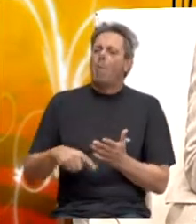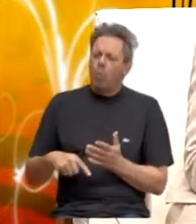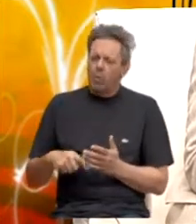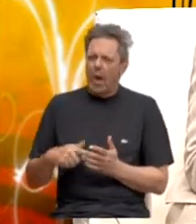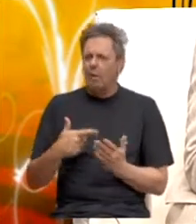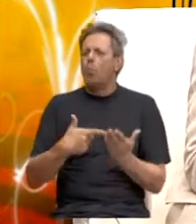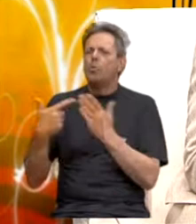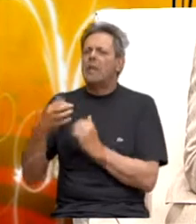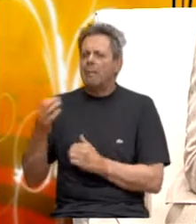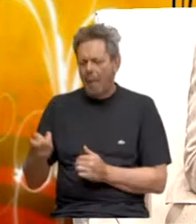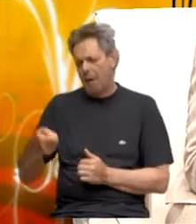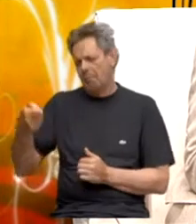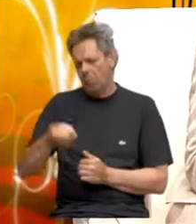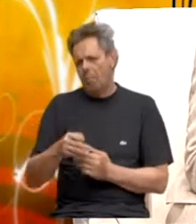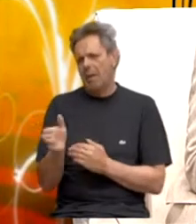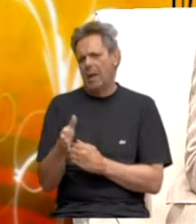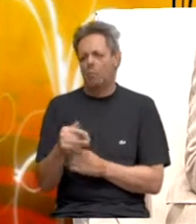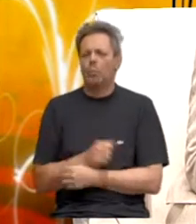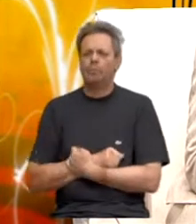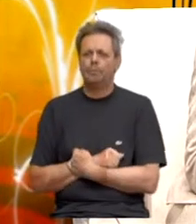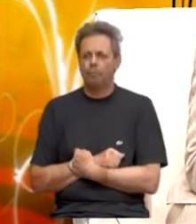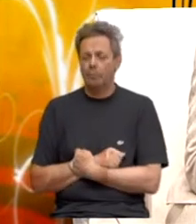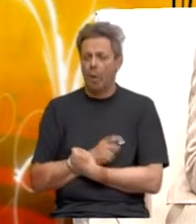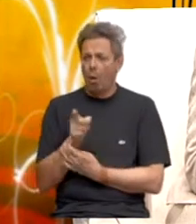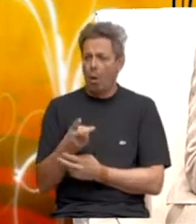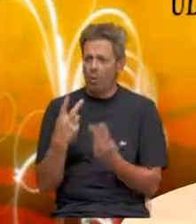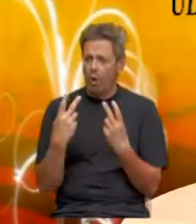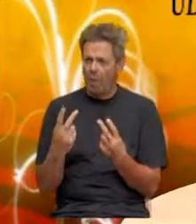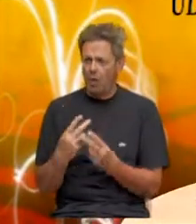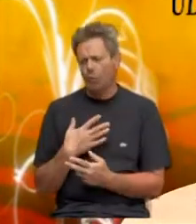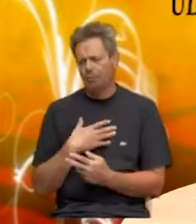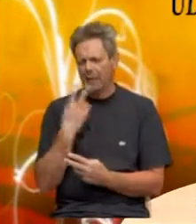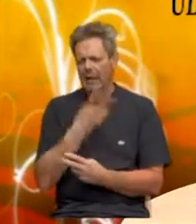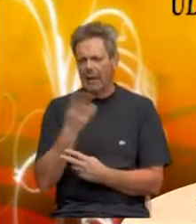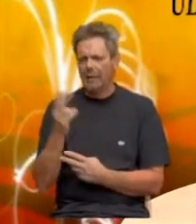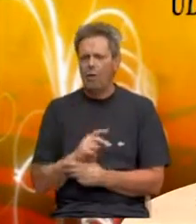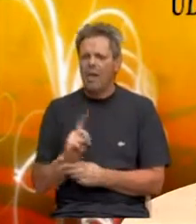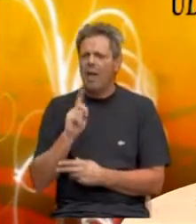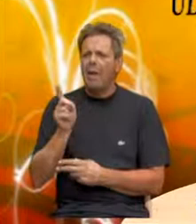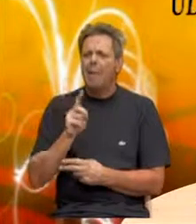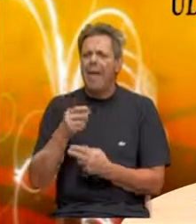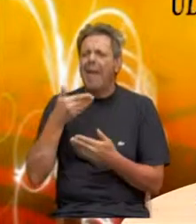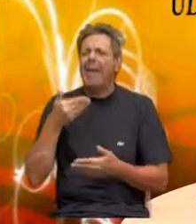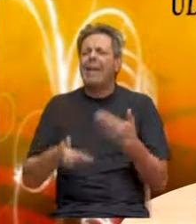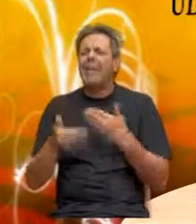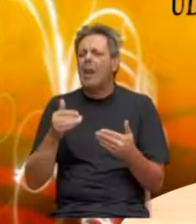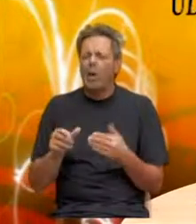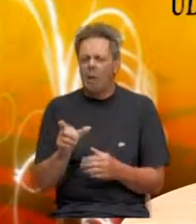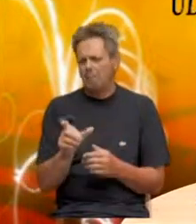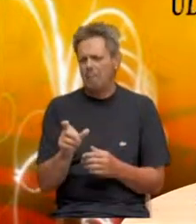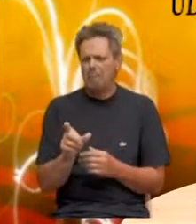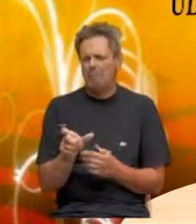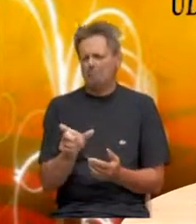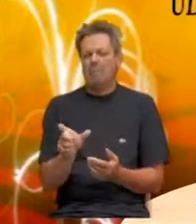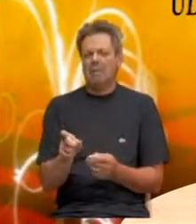tjedno uzeti ribu. Tako je. Eto. I ono što je jako važno, dragi gledatelji, ne kilogram sardelice pojesti.